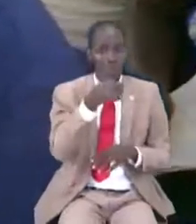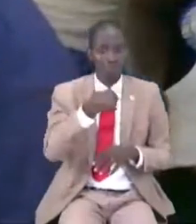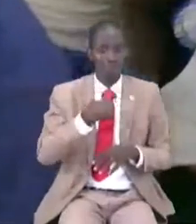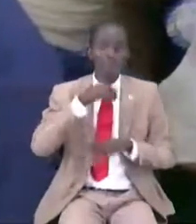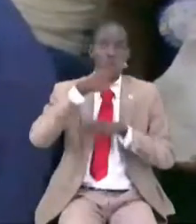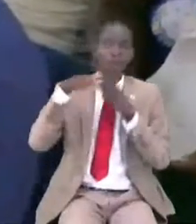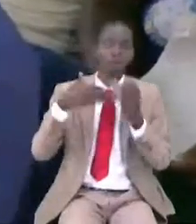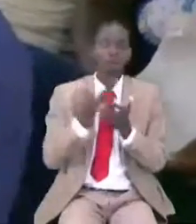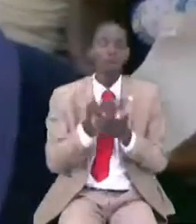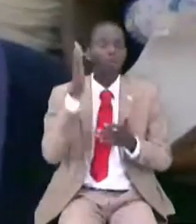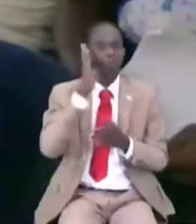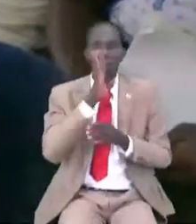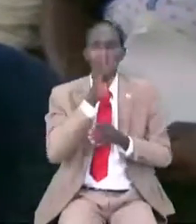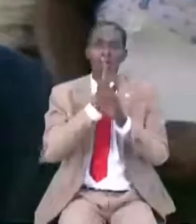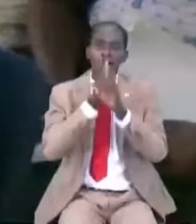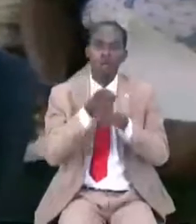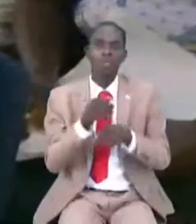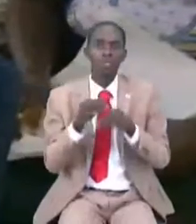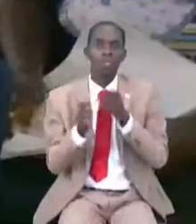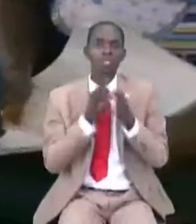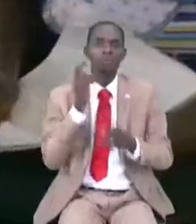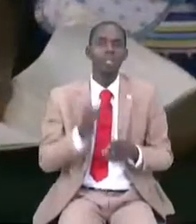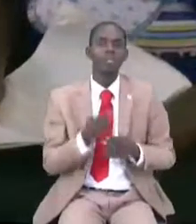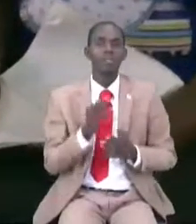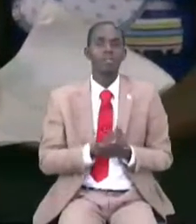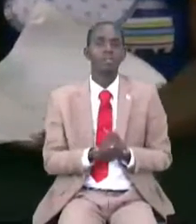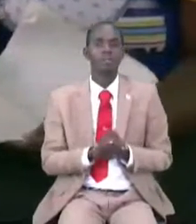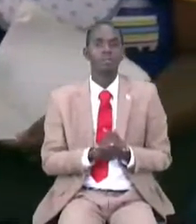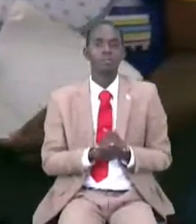allons aux Thessaloniciens.